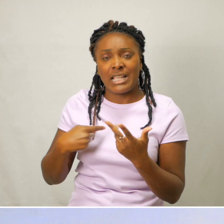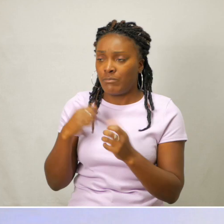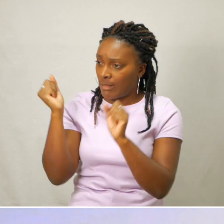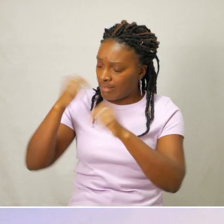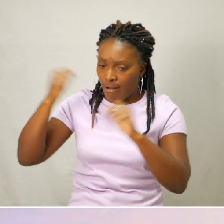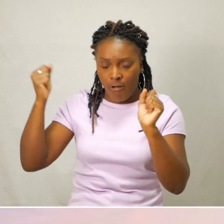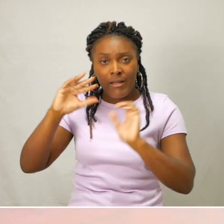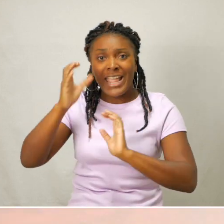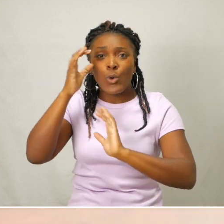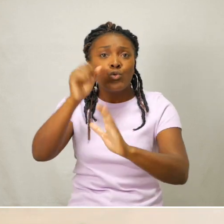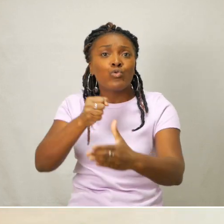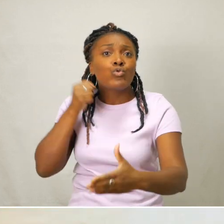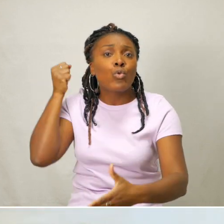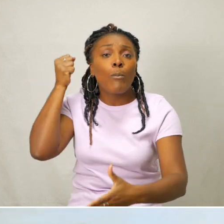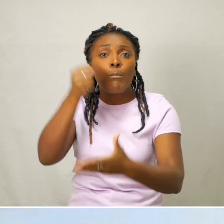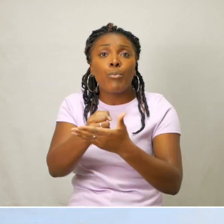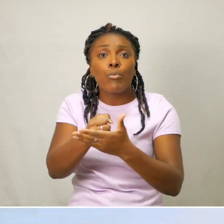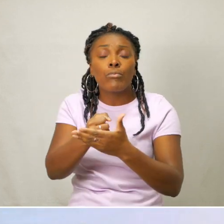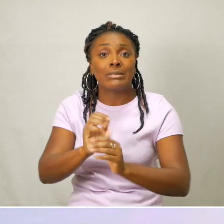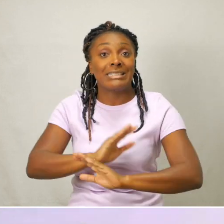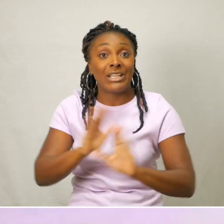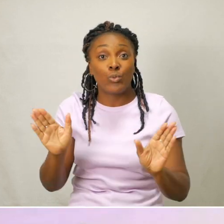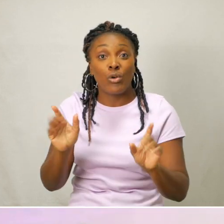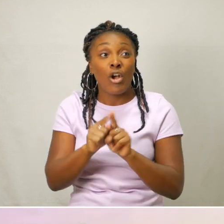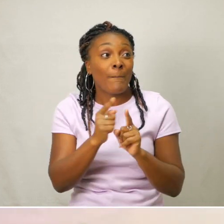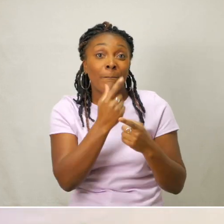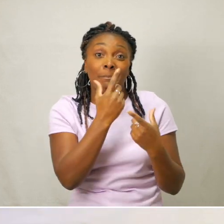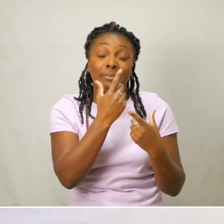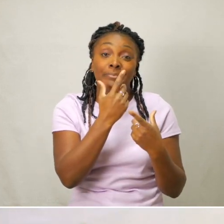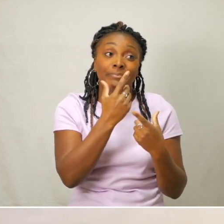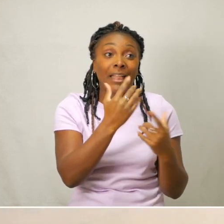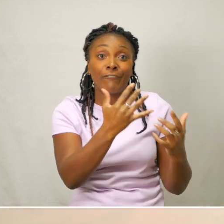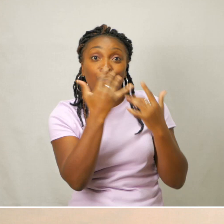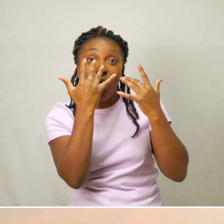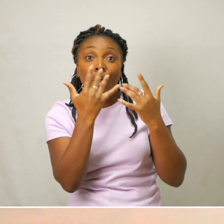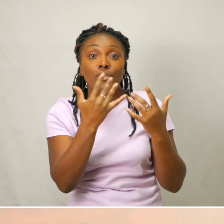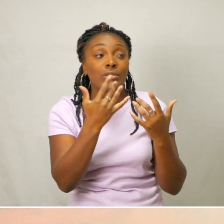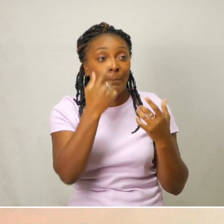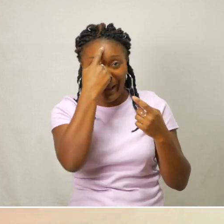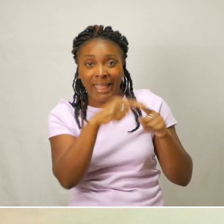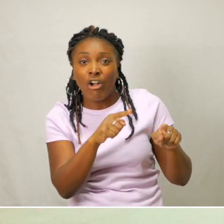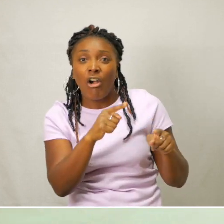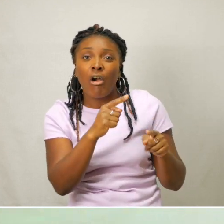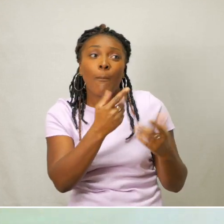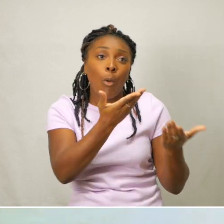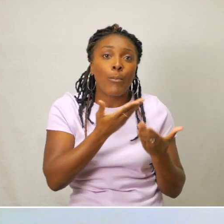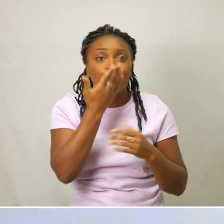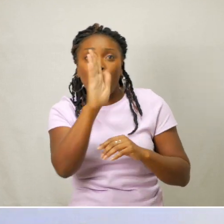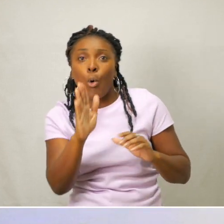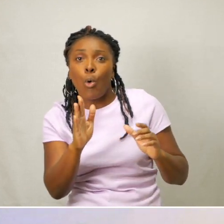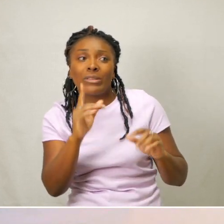va jusqu'au bout de ce qu'il a commencé à accomplir. Il ne se laisse pas freiner par les oppositions, par les